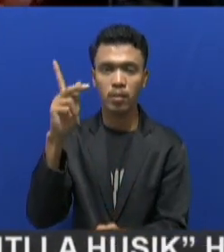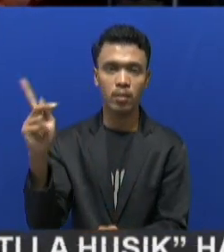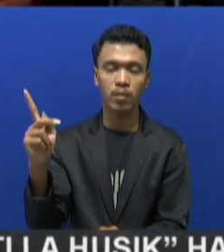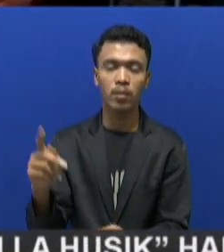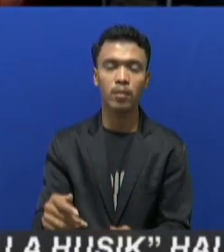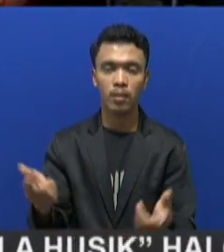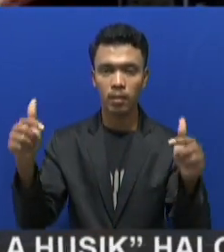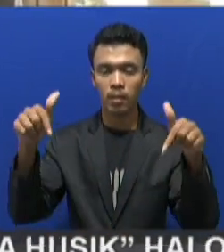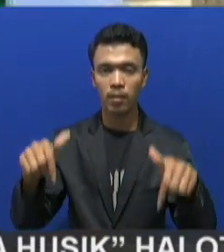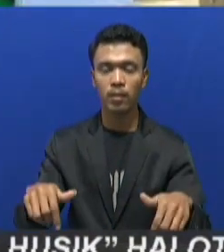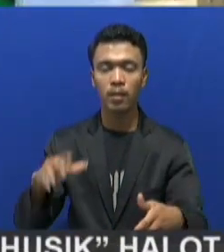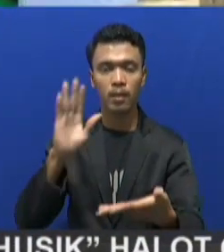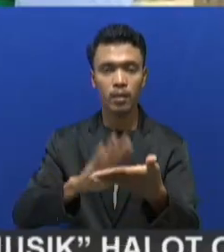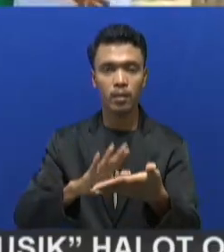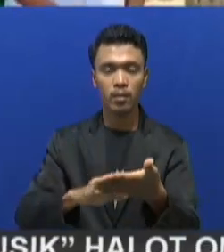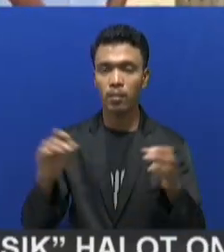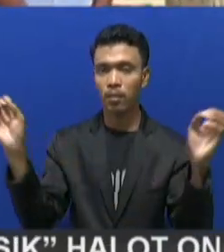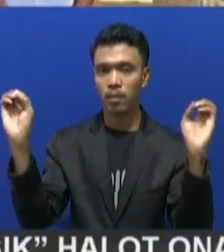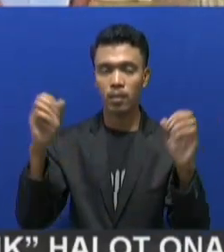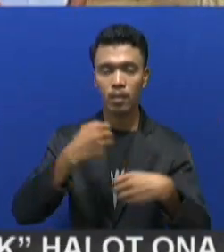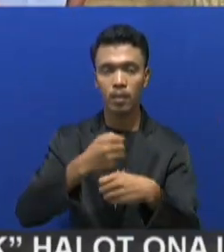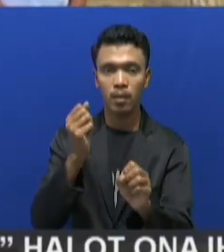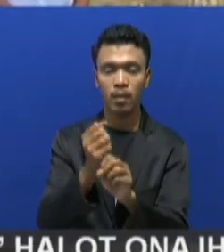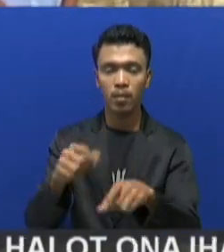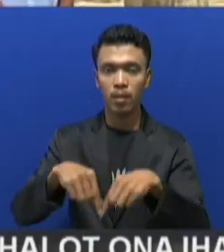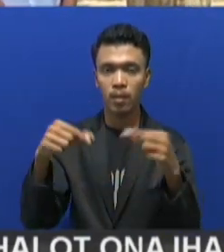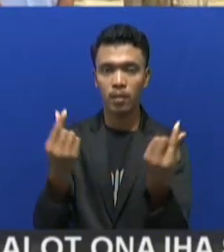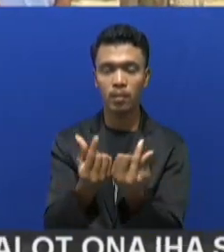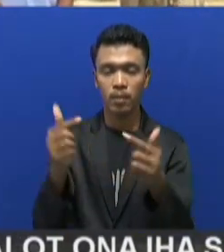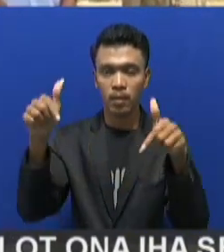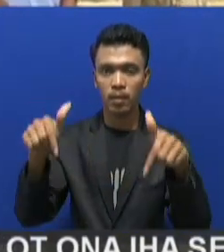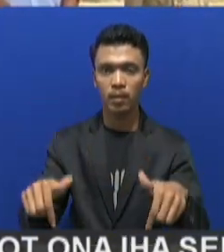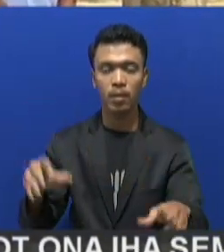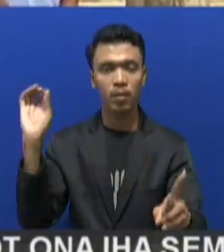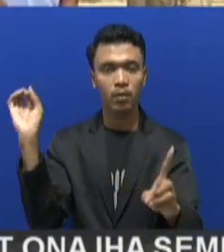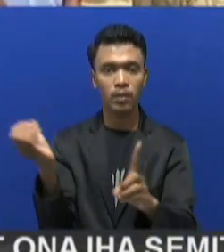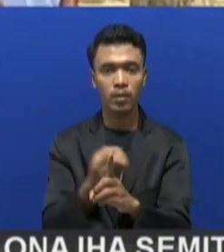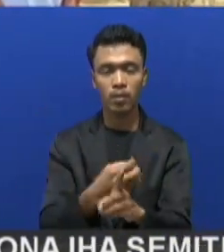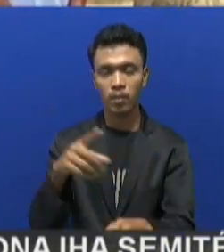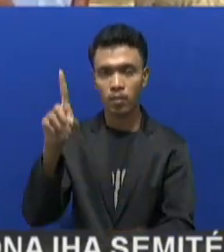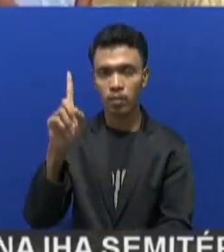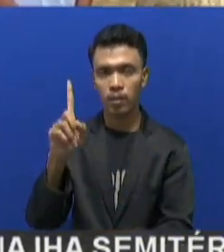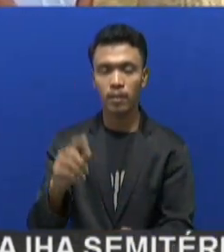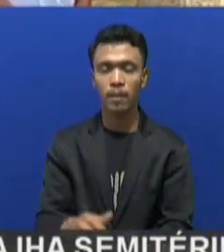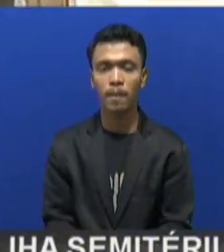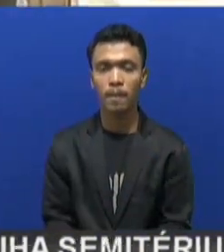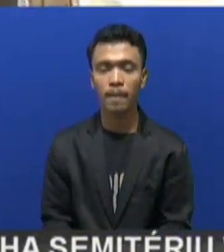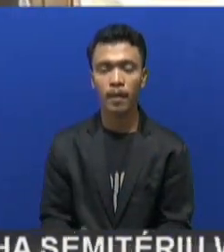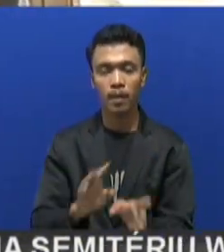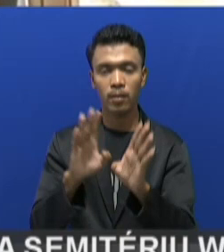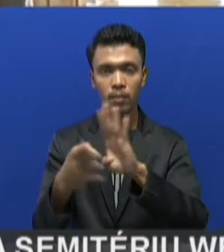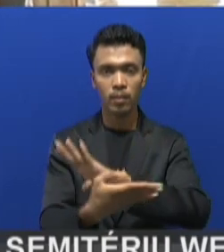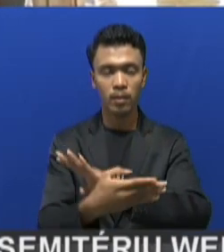ini. Η σχόλα λάθος με άλλο άρθρο μας έσχεται. Ο ψεκτήμου είναι τι. Τα ψέγμα